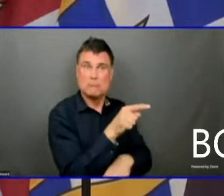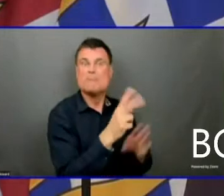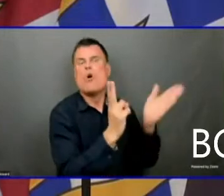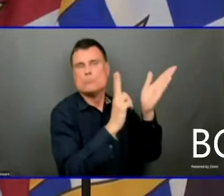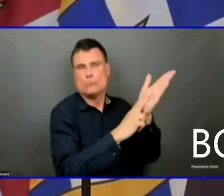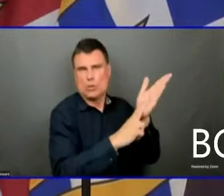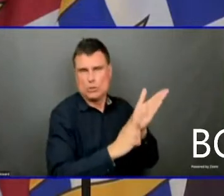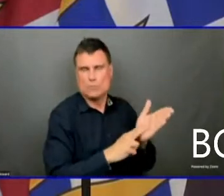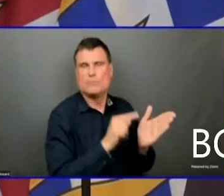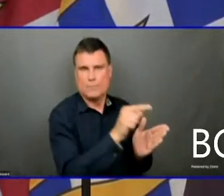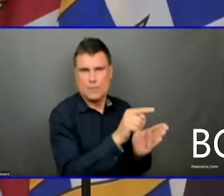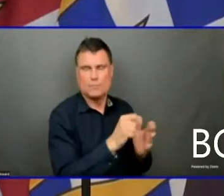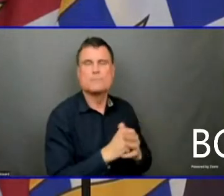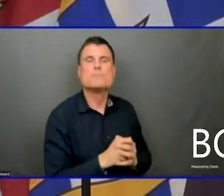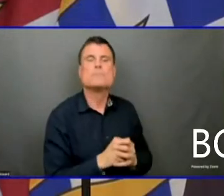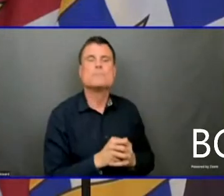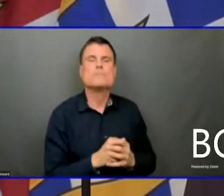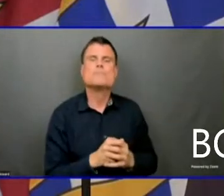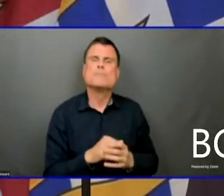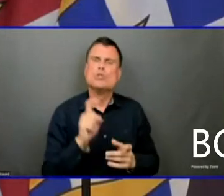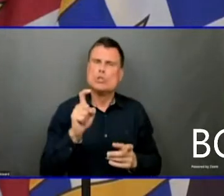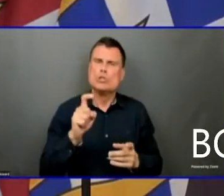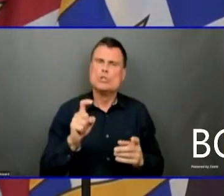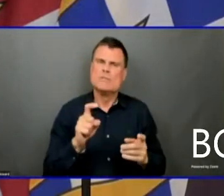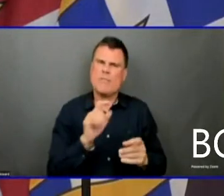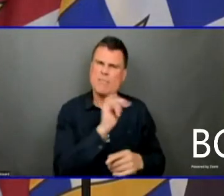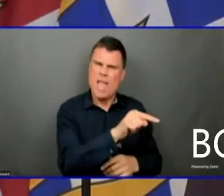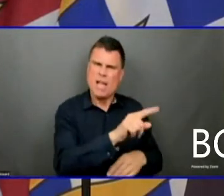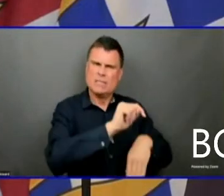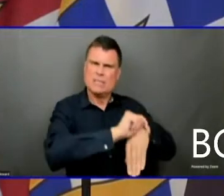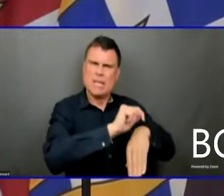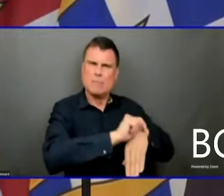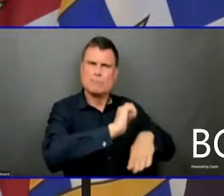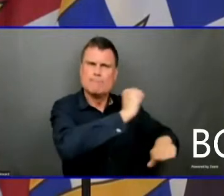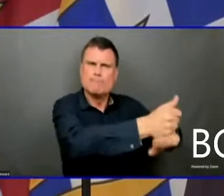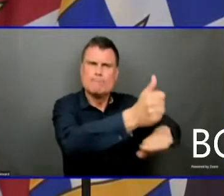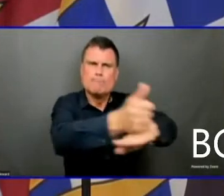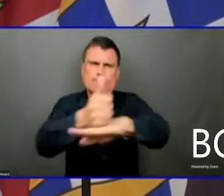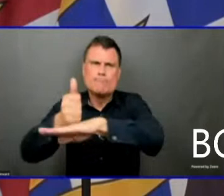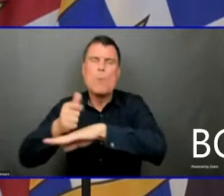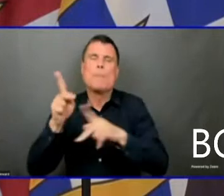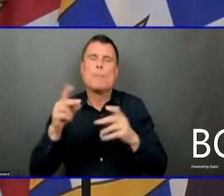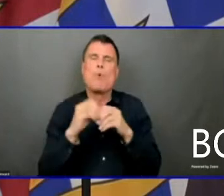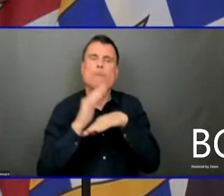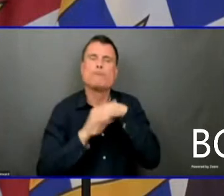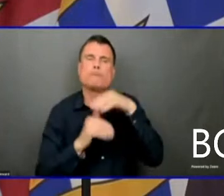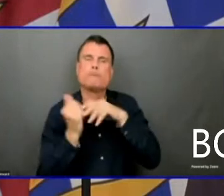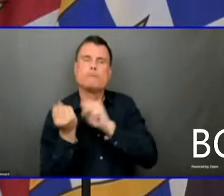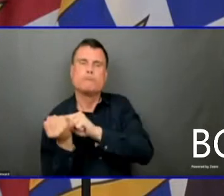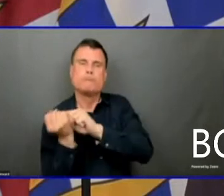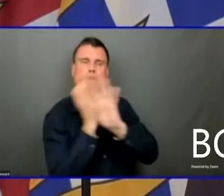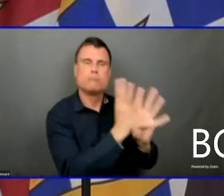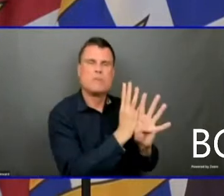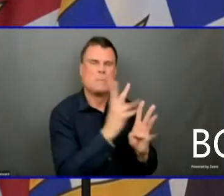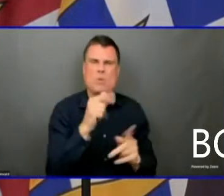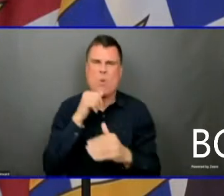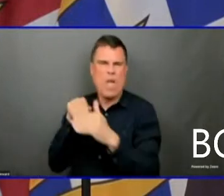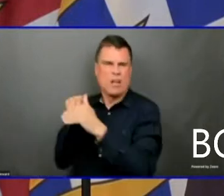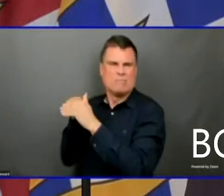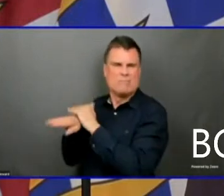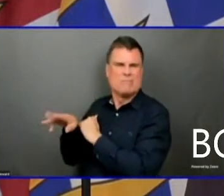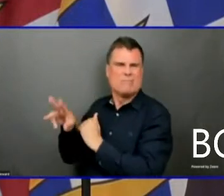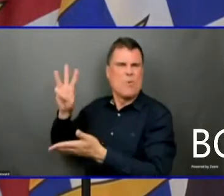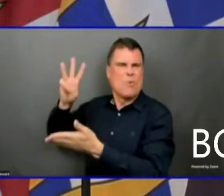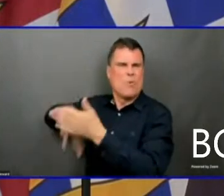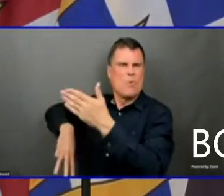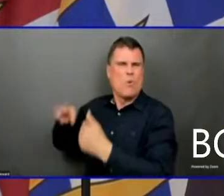of 因为这个记者说的是这个印度的锡克教的反应他说我